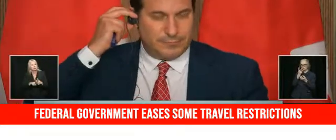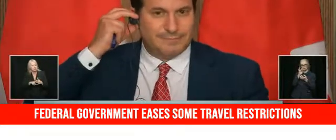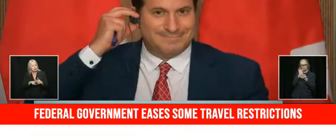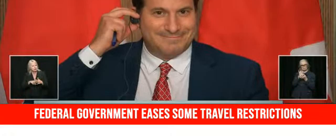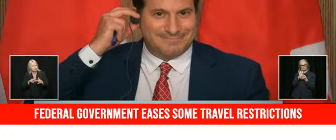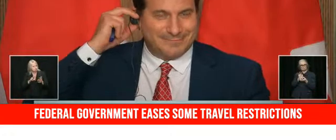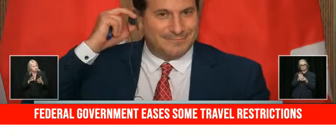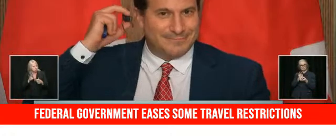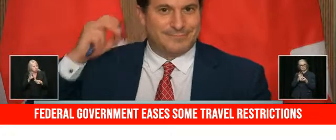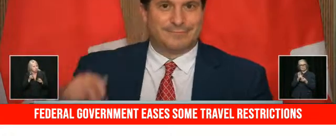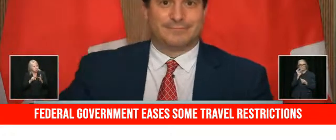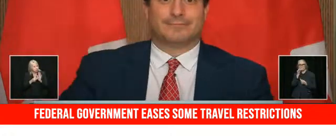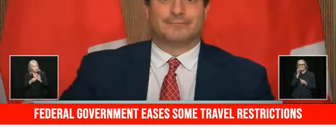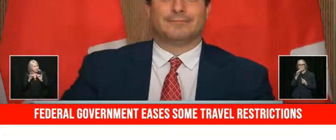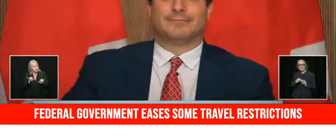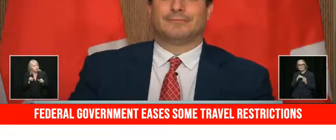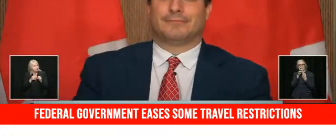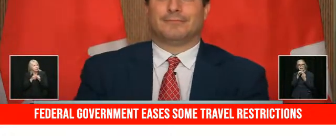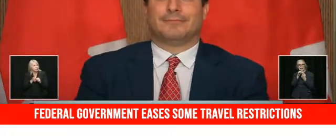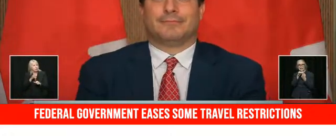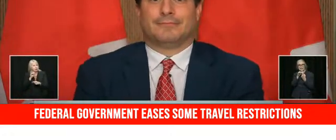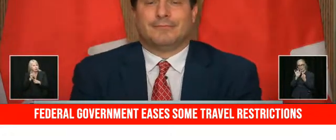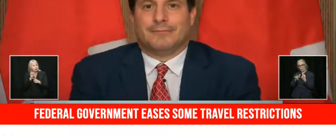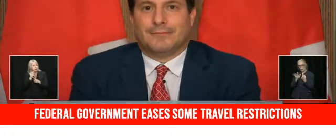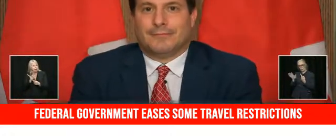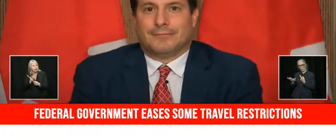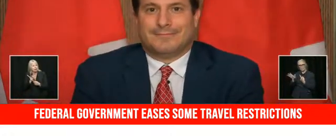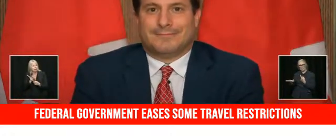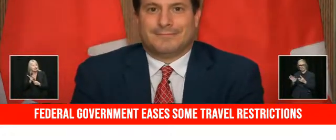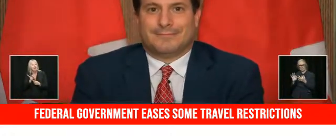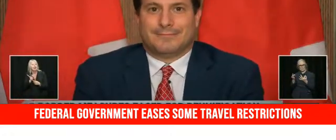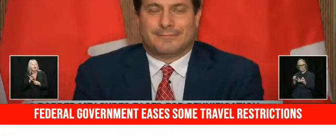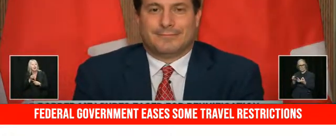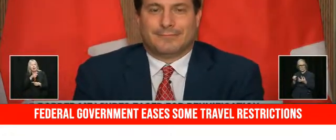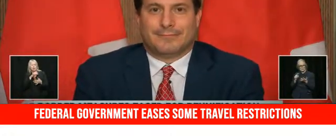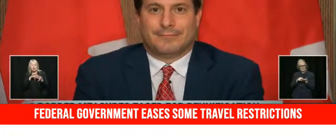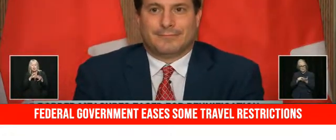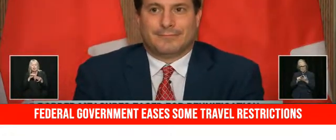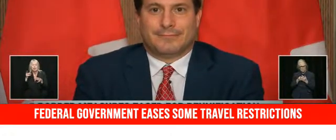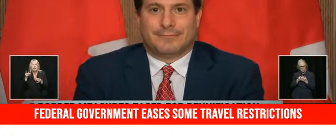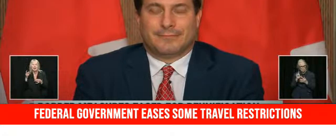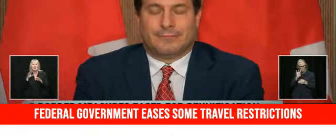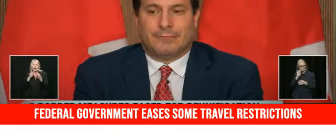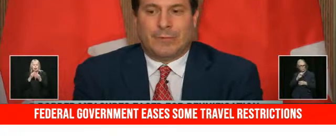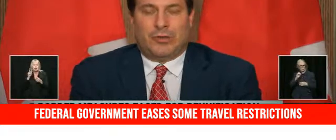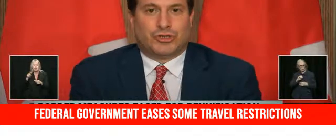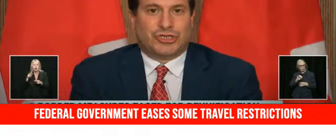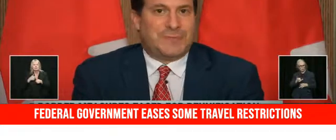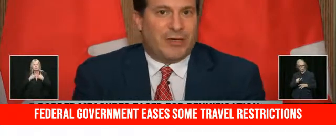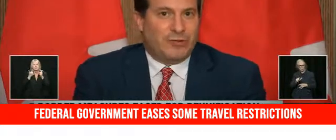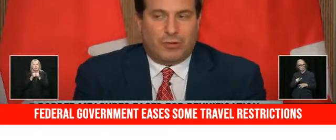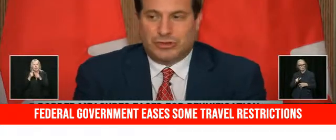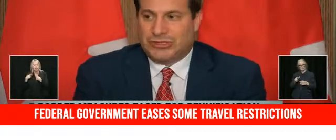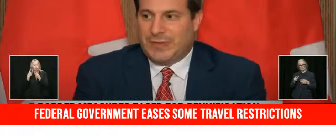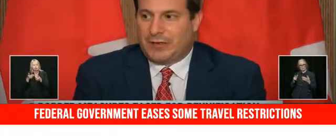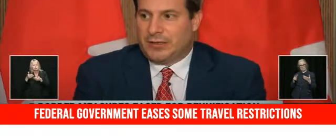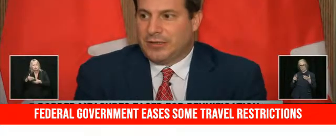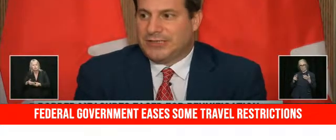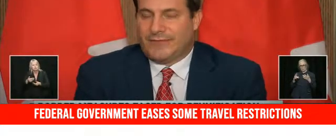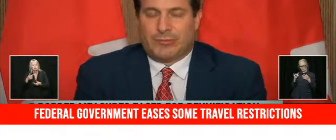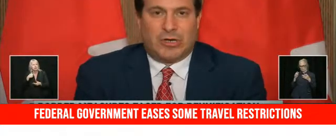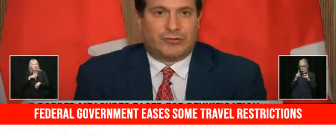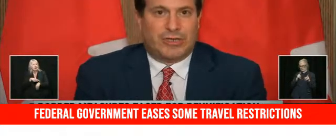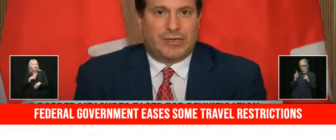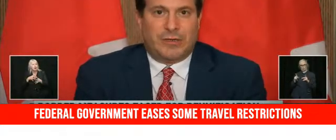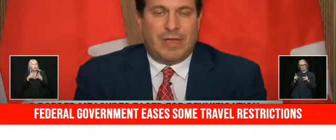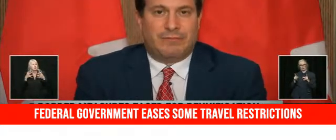8th as well? And you mentioned people need to live together for a certain amount of time. Do we know how much time? Non. J'espère que